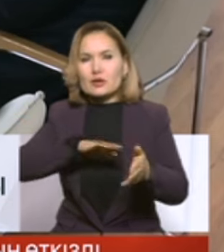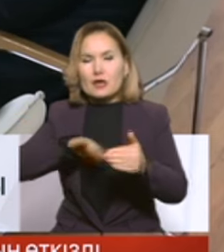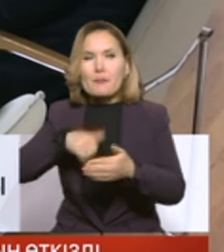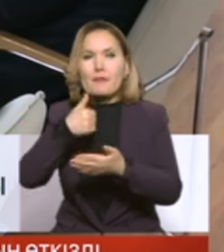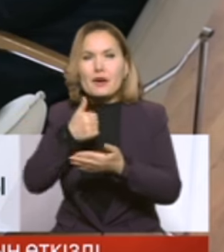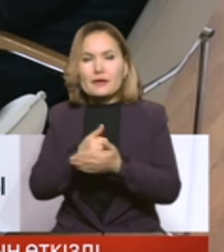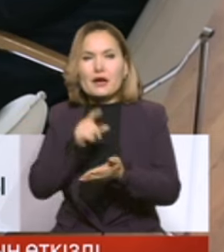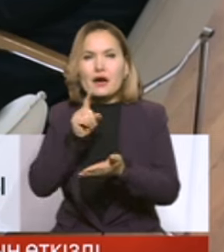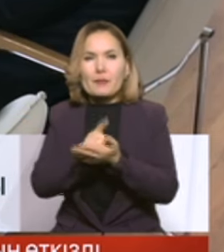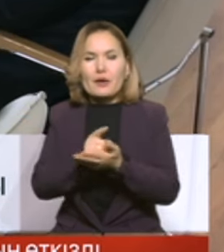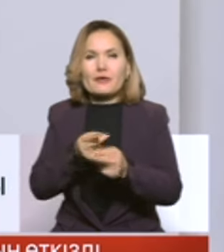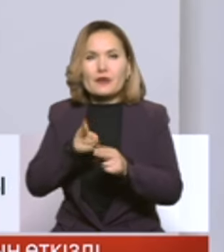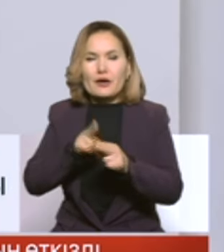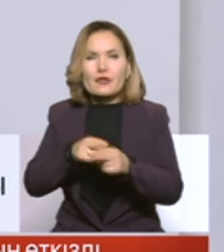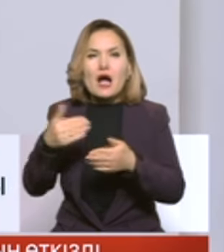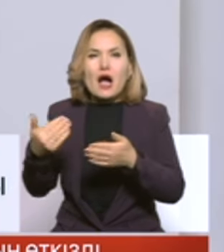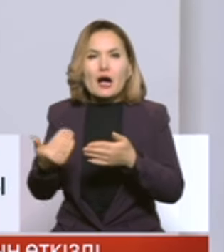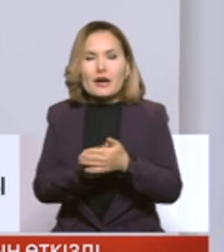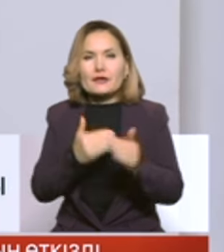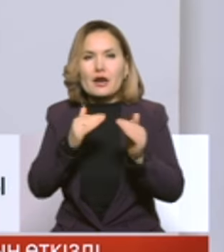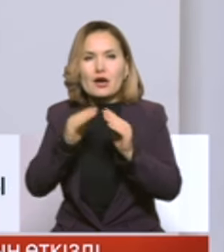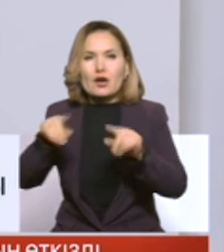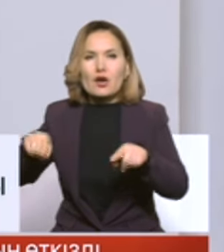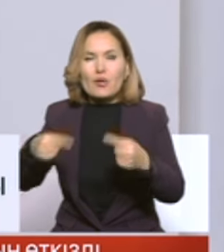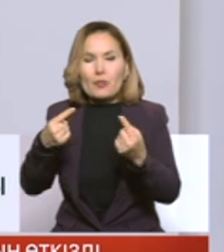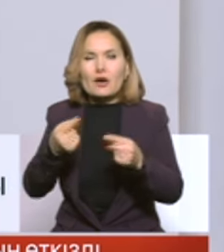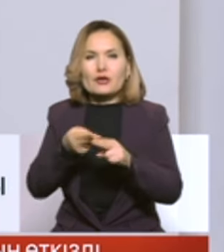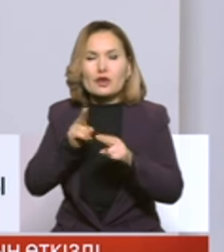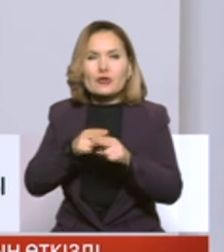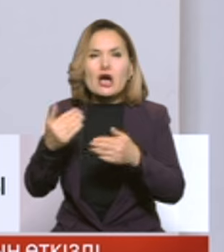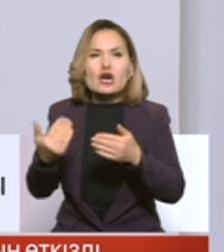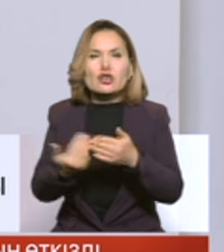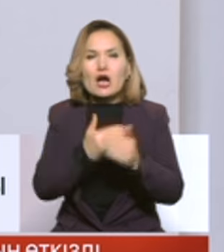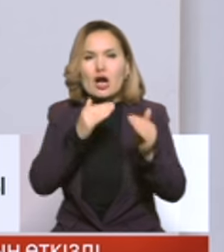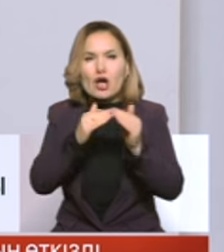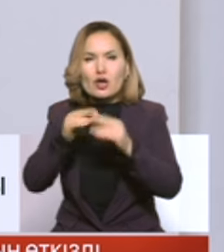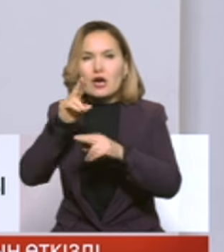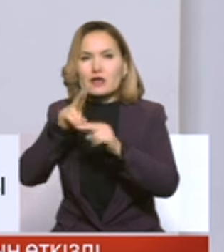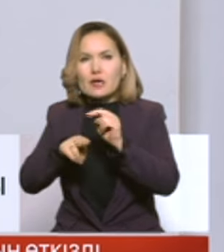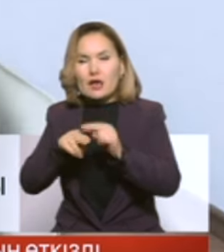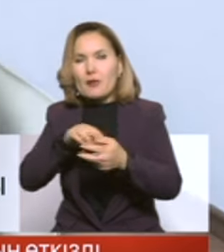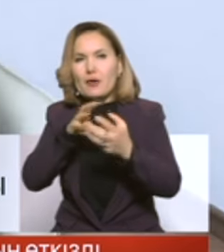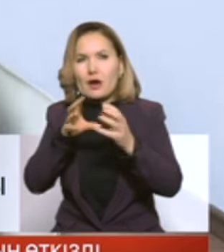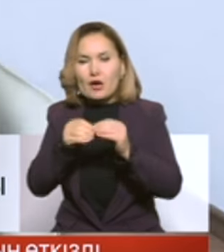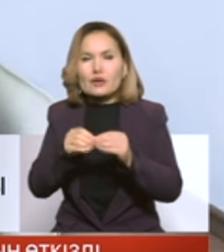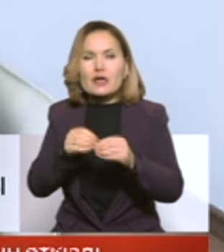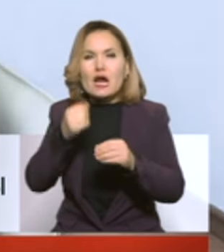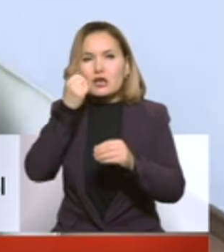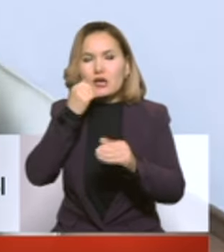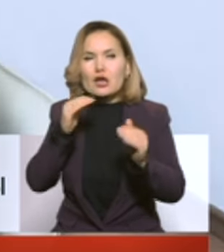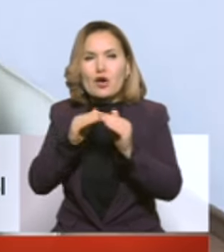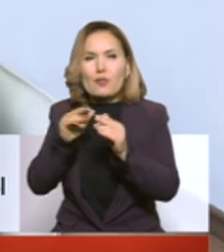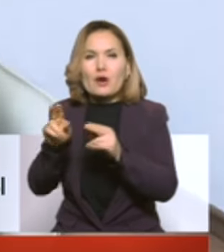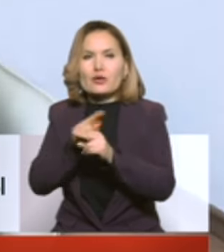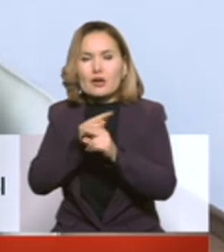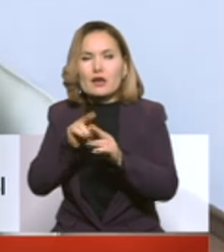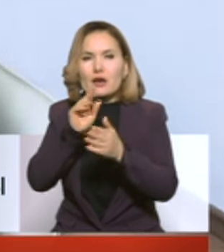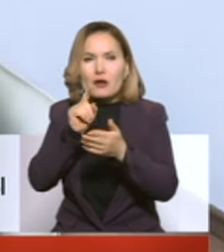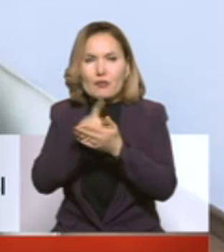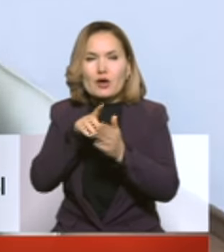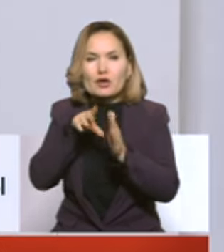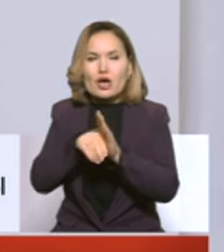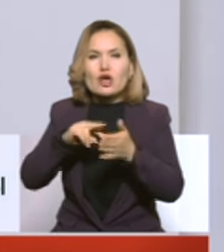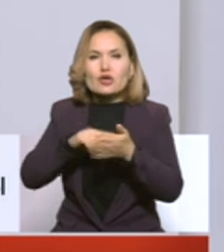ең басты міндет қайта қалпына келтіру. Үкіметке жаңа типтегі үйлер салу немесе бұрыннан бар үйлерді реконструкциялау жөнінде арнайы